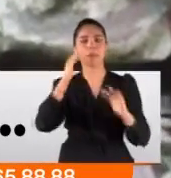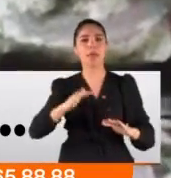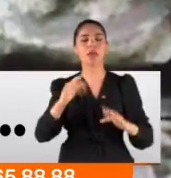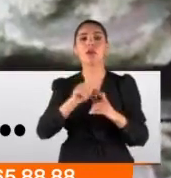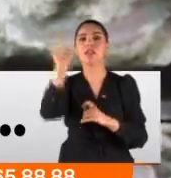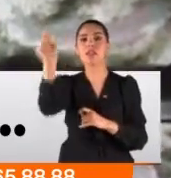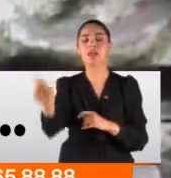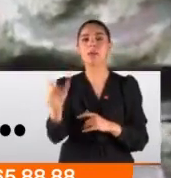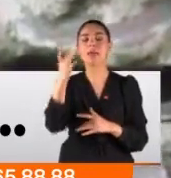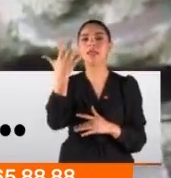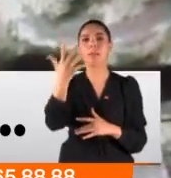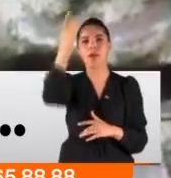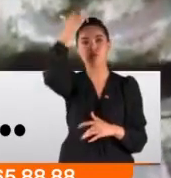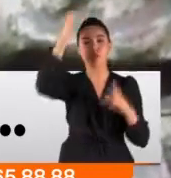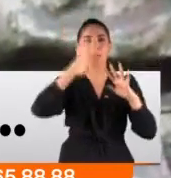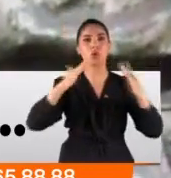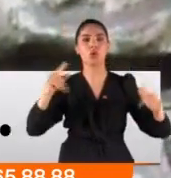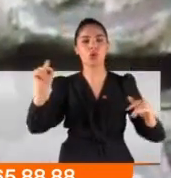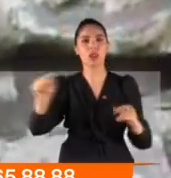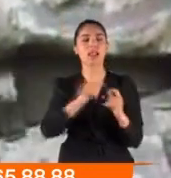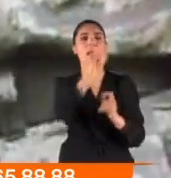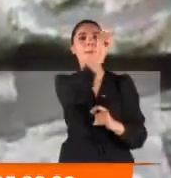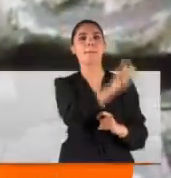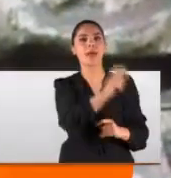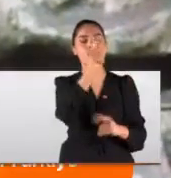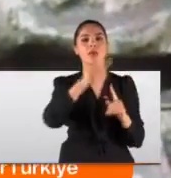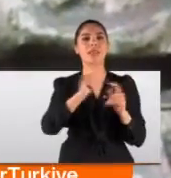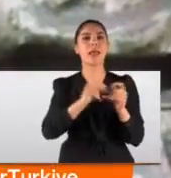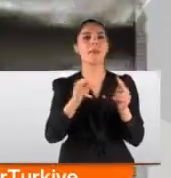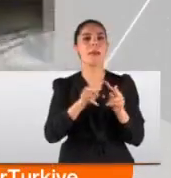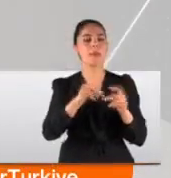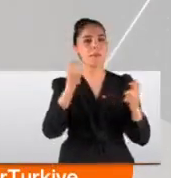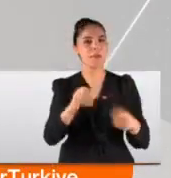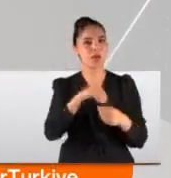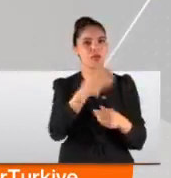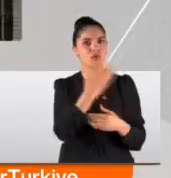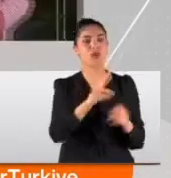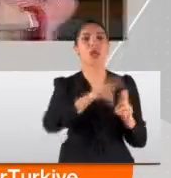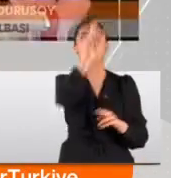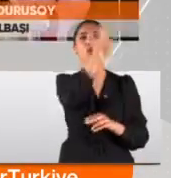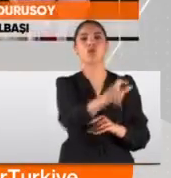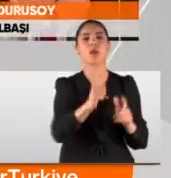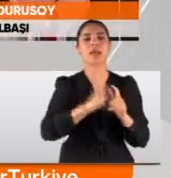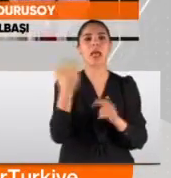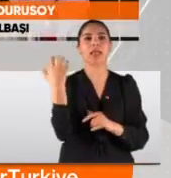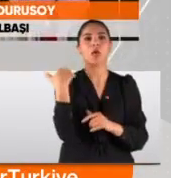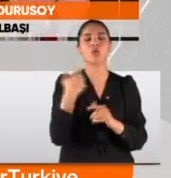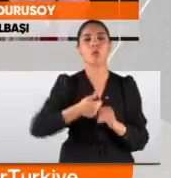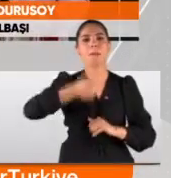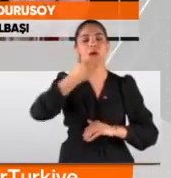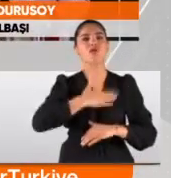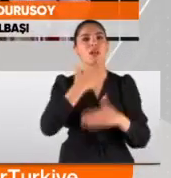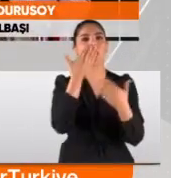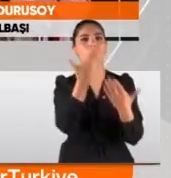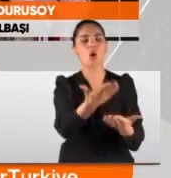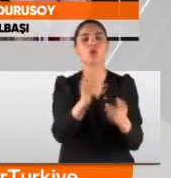bekliyor. Samet Özsaylan Beştepe Külliyesi'nde, Betül Bilsel Türkiye Büyük Millet Meclisi'nde, Kübra Arslan Genelkurmay Başkanlığı'nın önünde